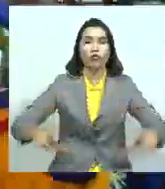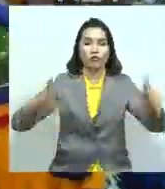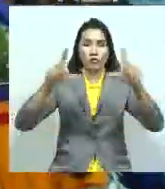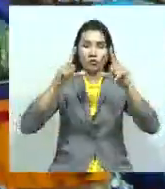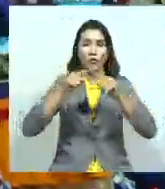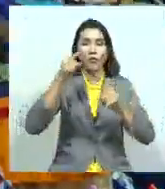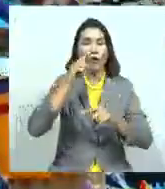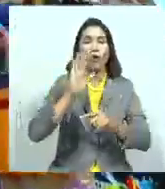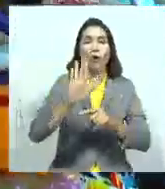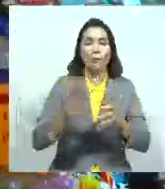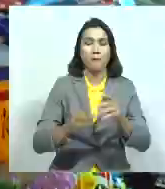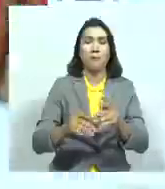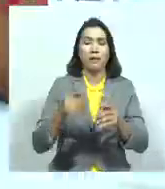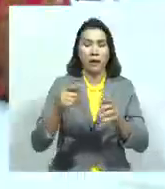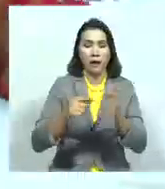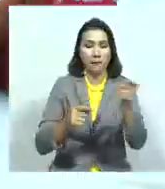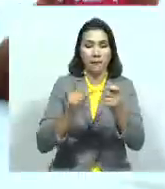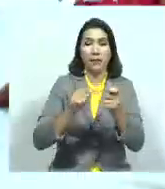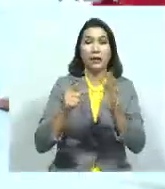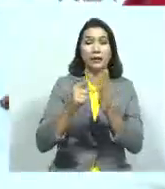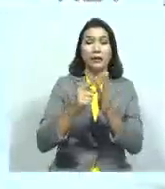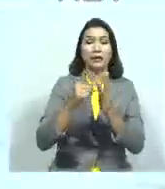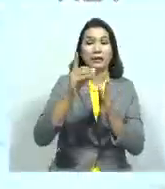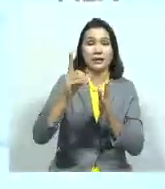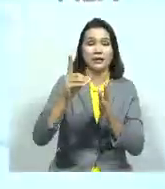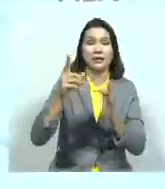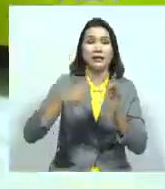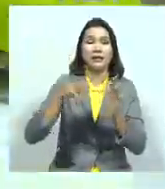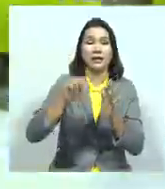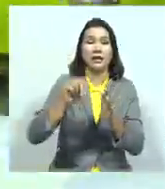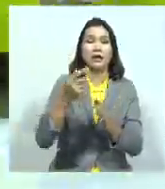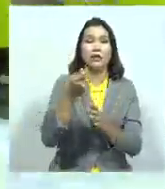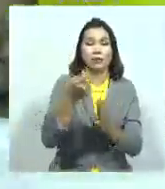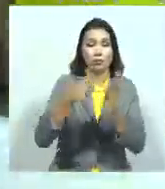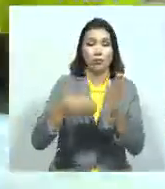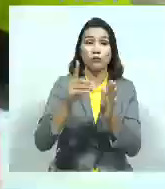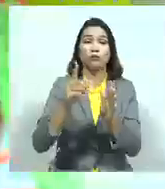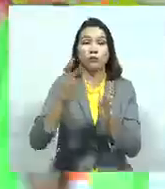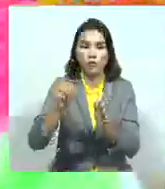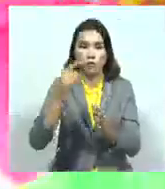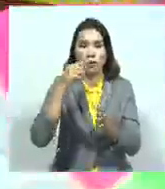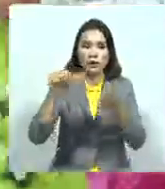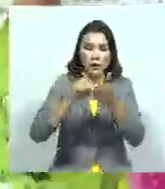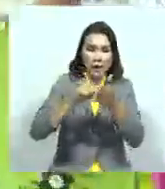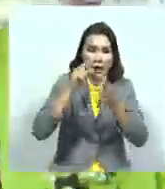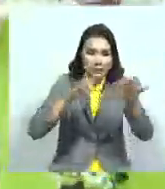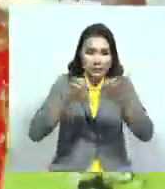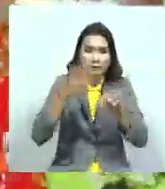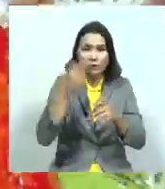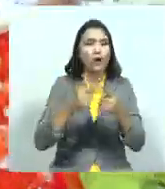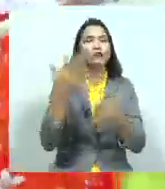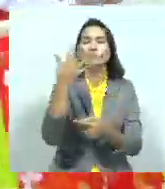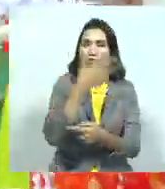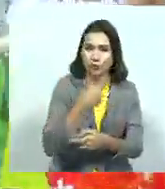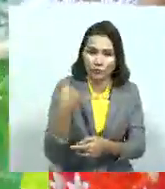เมืองเดชอำเภอเดชอุดมซึ่งได้ปรับแก้ความเสียหายบางส่วนและยังคงความสวยงามไม่แ